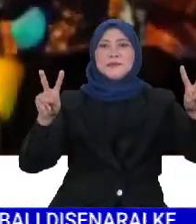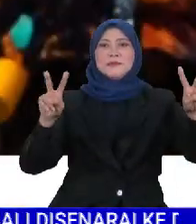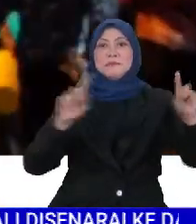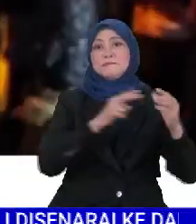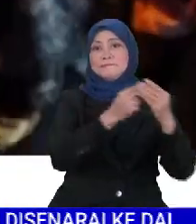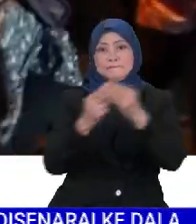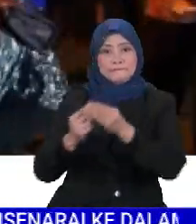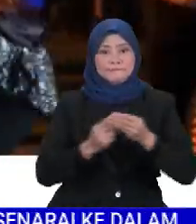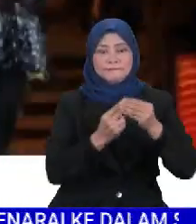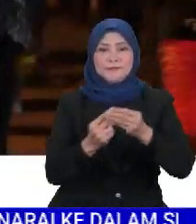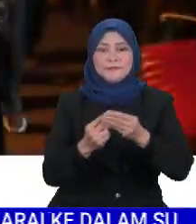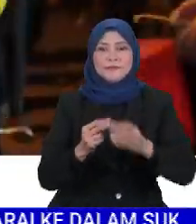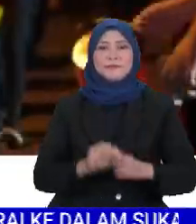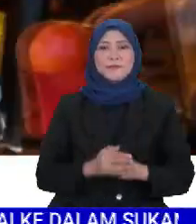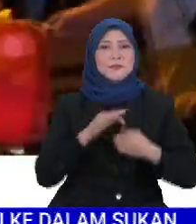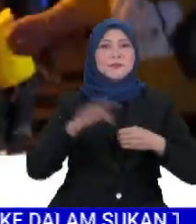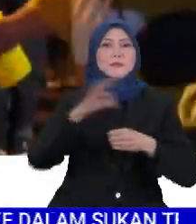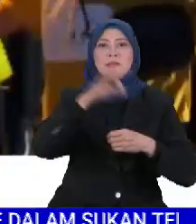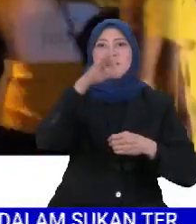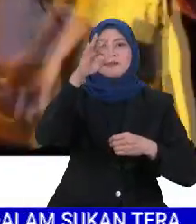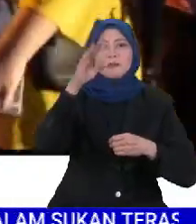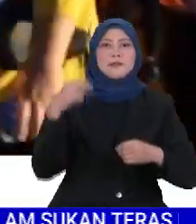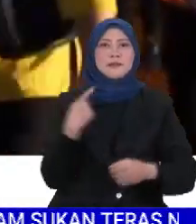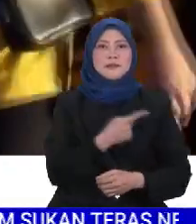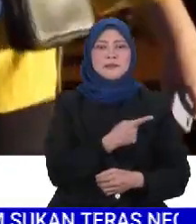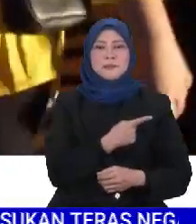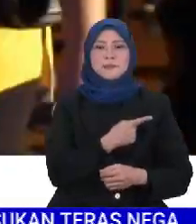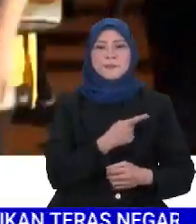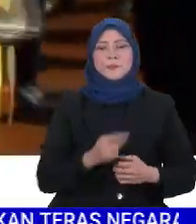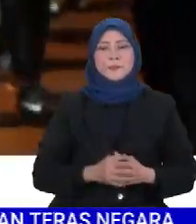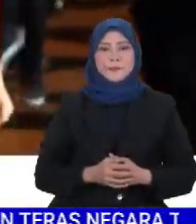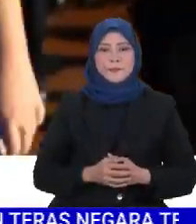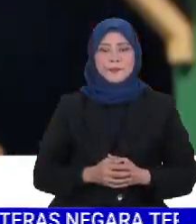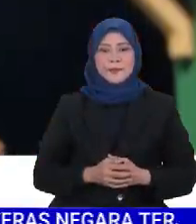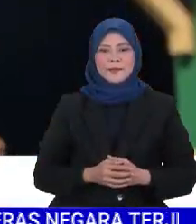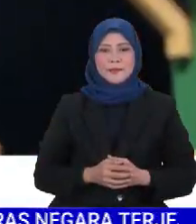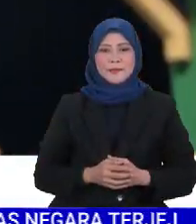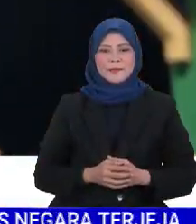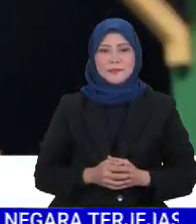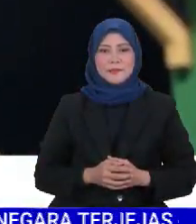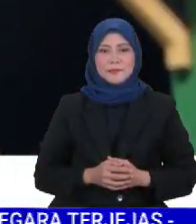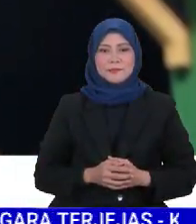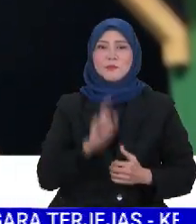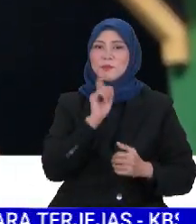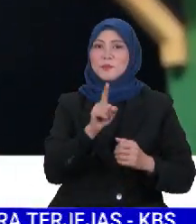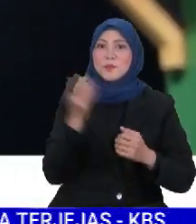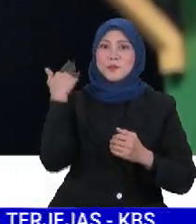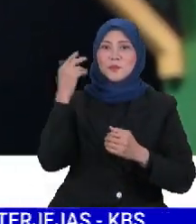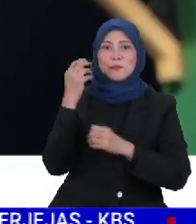Inisiatif kami mengangkatkan semangat kita, lekat kita berkurung dulu dari segi pandemik COVID